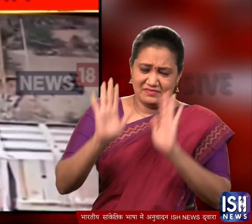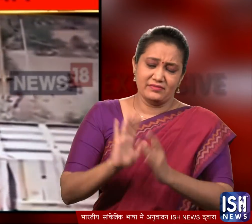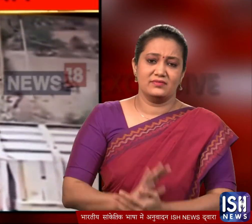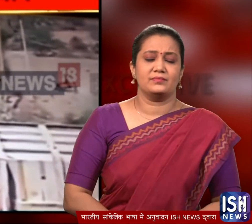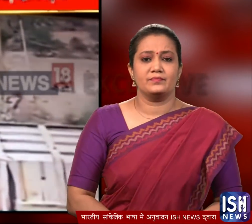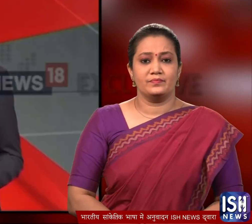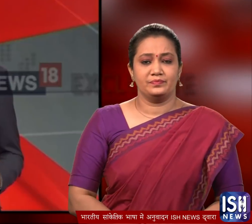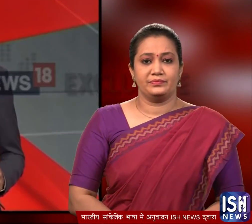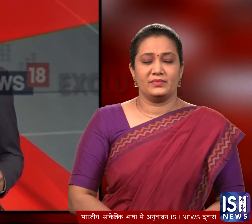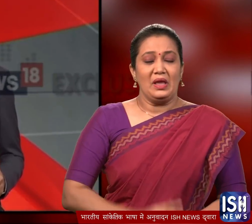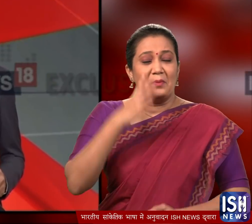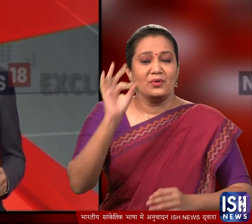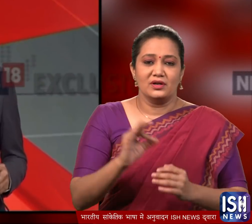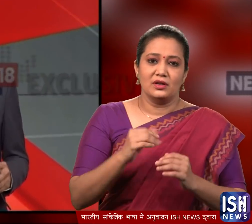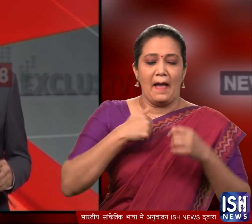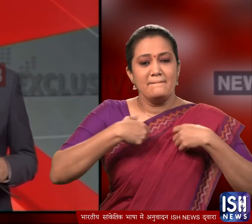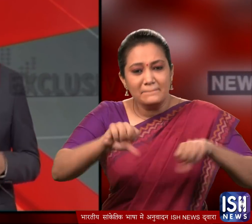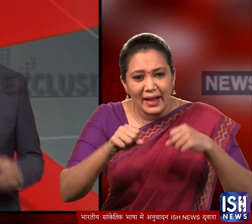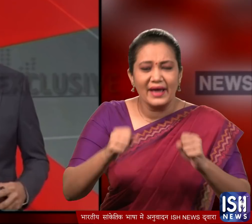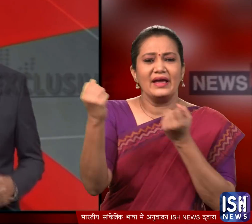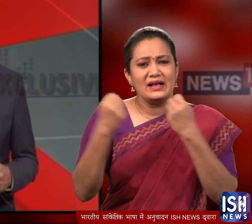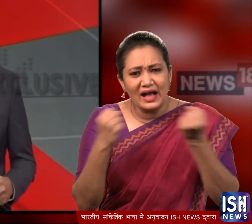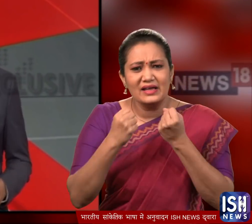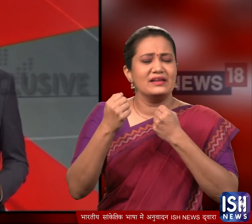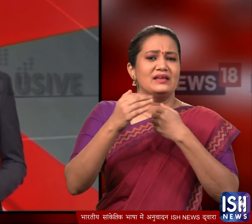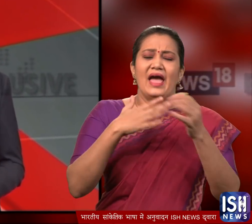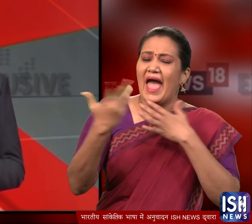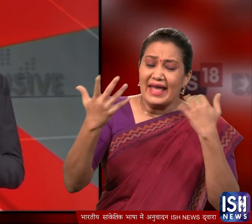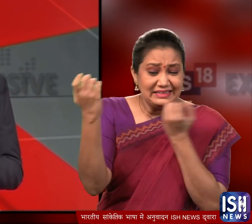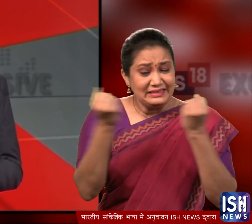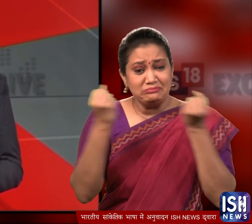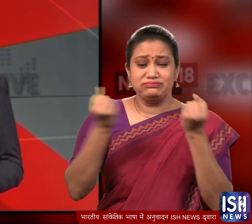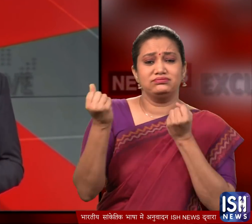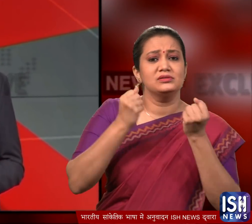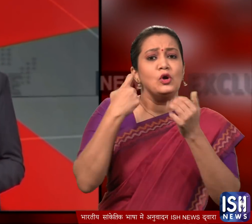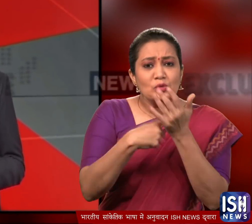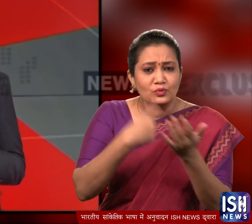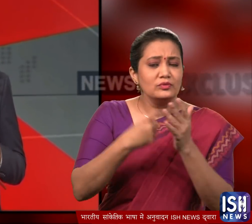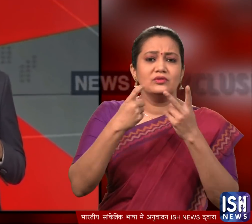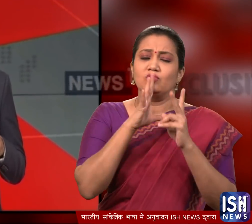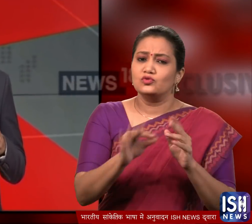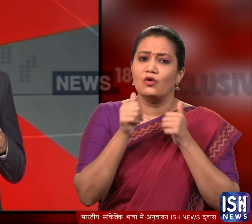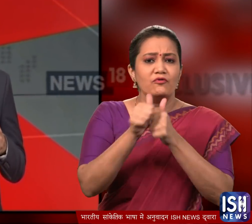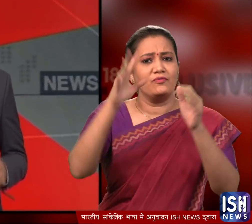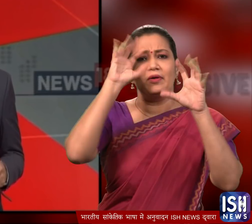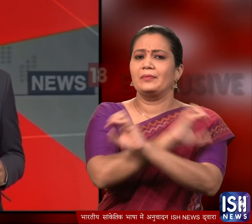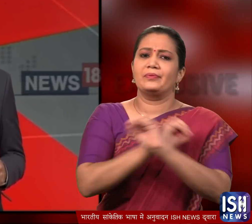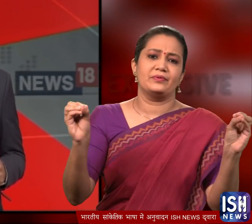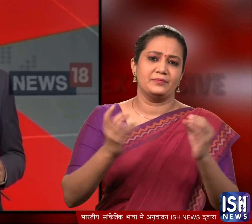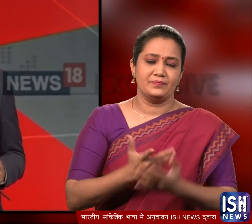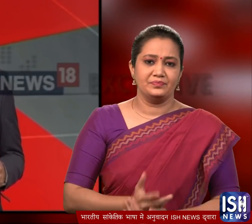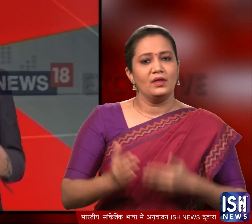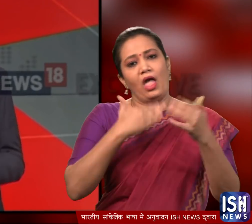भी चोटें आईं। सौभाग्य की बात यह कि हम लोग मोटरसाइकिल, कार या कोई गाड़ी चलाते समय नियम कायदे तो कभी याद नहीं